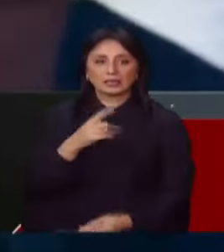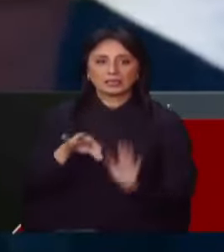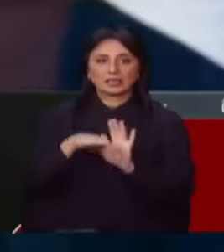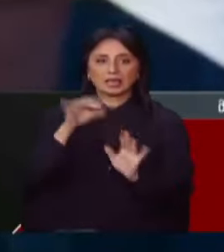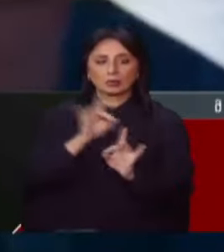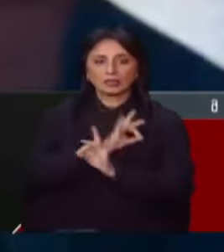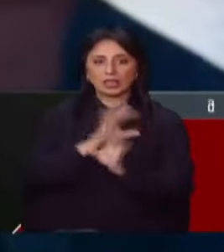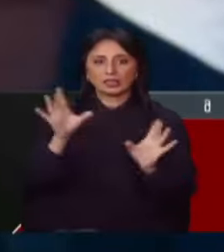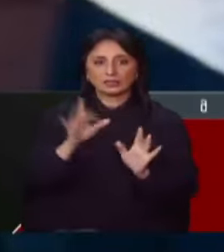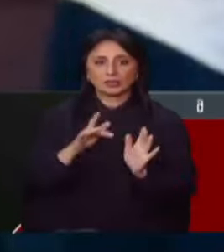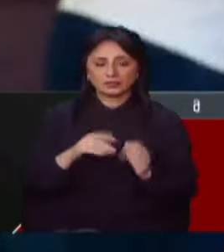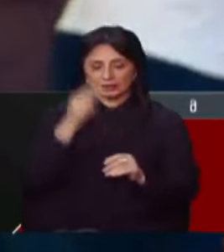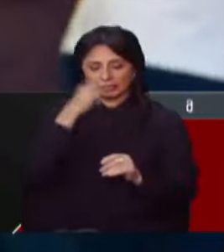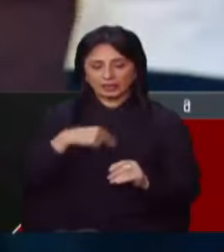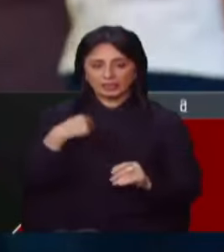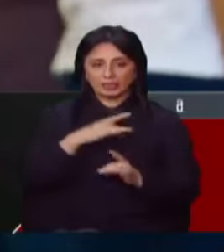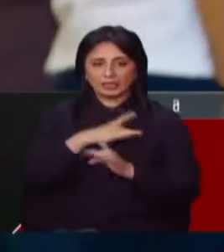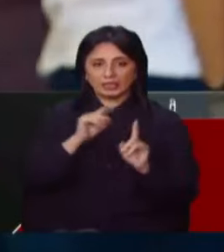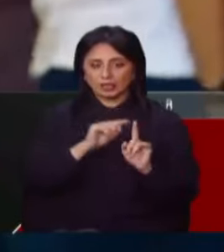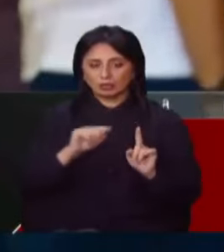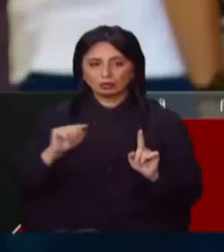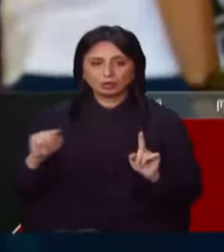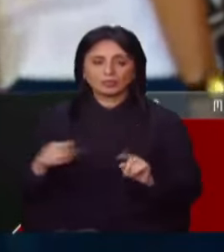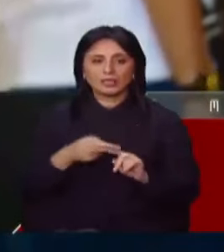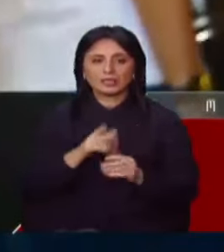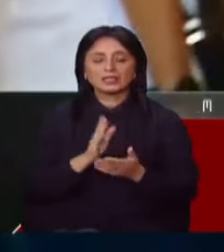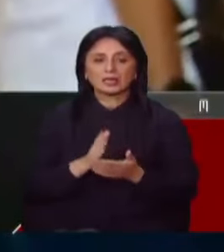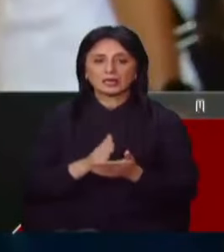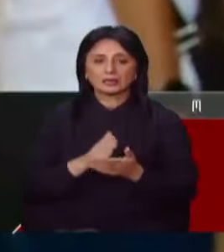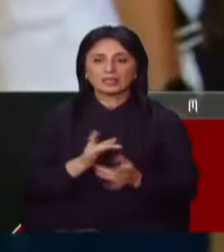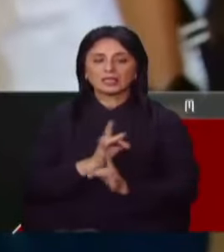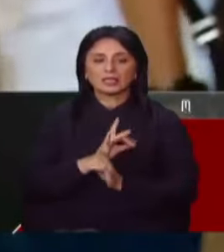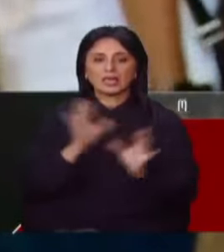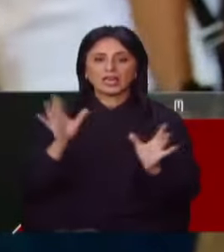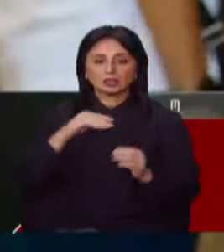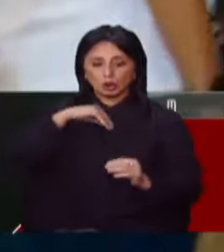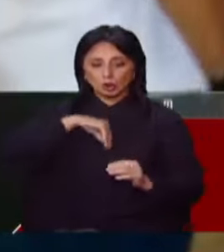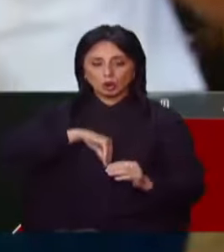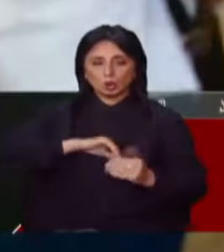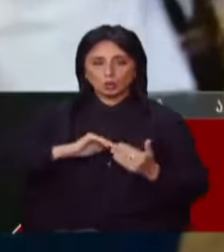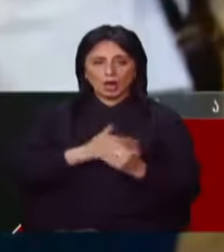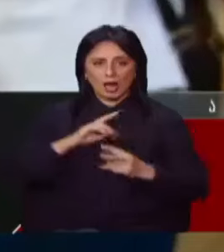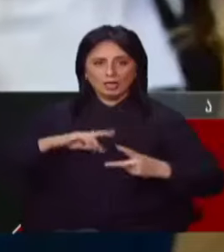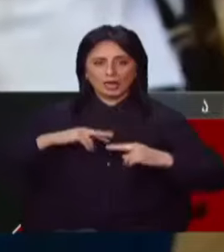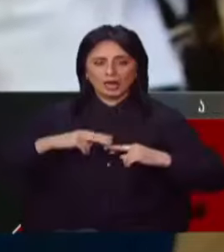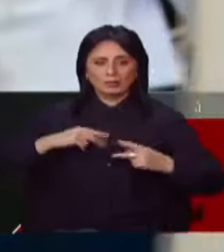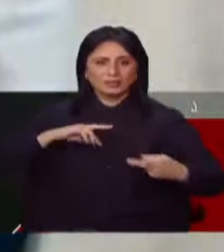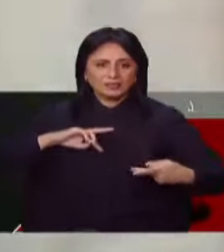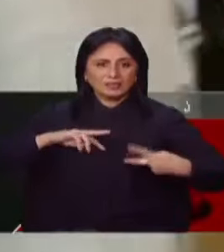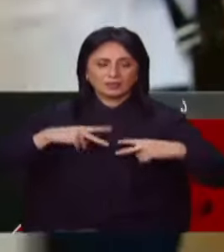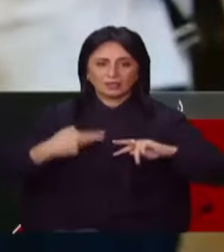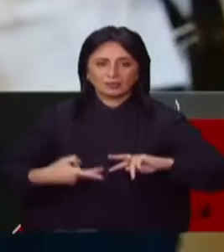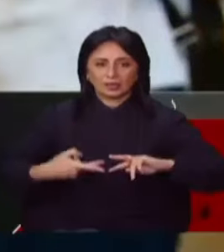გამორჩეული დღესასწაულია ქრისტიანულ დღესასწაულებს შორის და ეს არის დღესასწაული სულიერი განახლების, სულიერი ცვლილების,